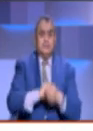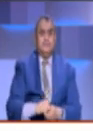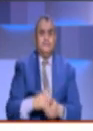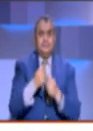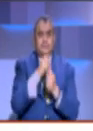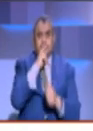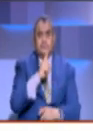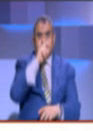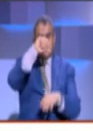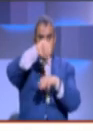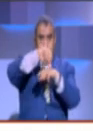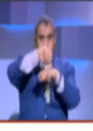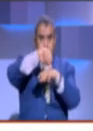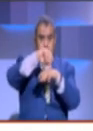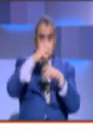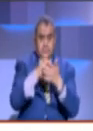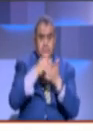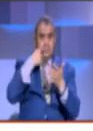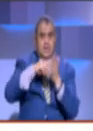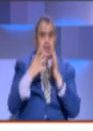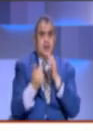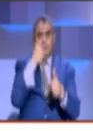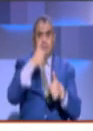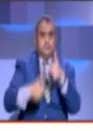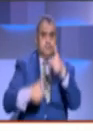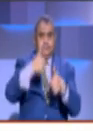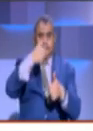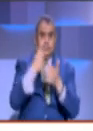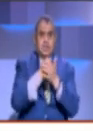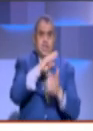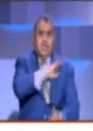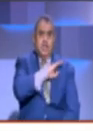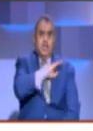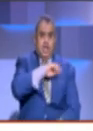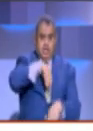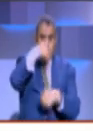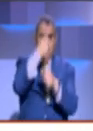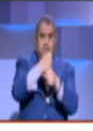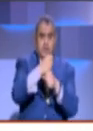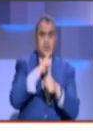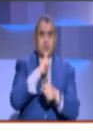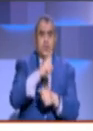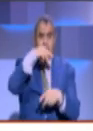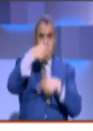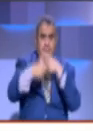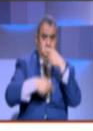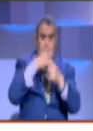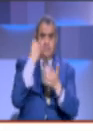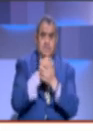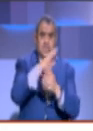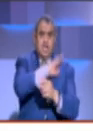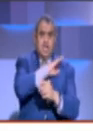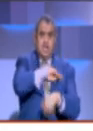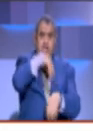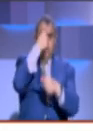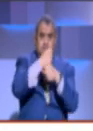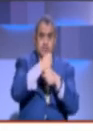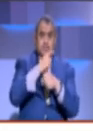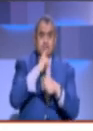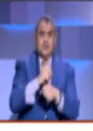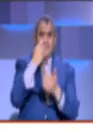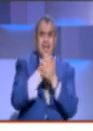لنقطة ارتكاز الراهنة، كانت الجيش النخاع العظمي للدولة المصرية. ولما أقول النخاع العظمي ما بقولهاش